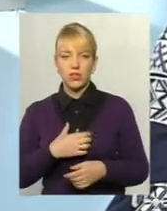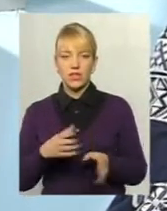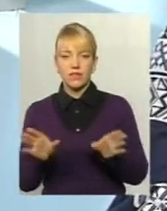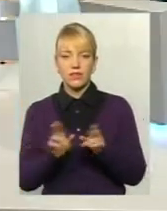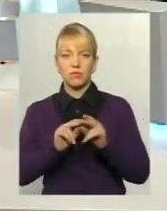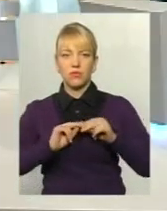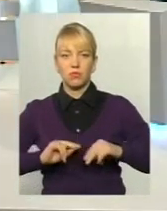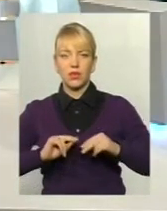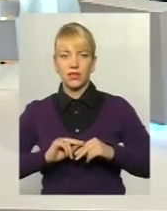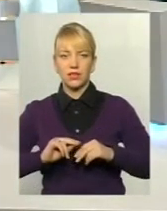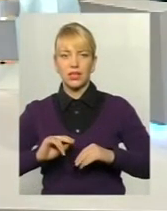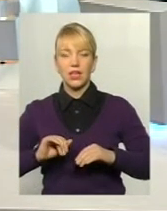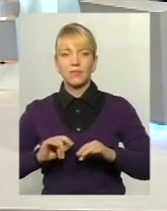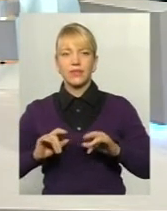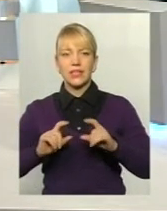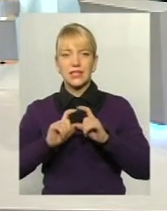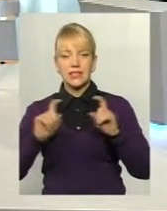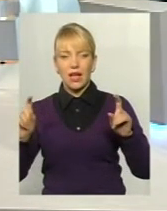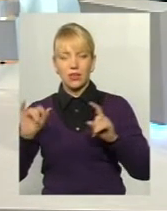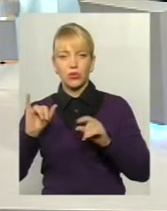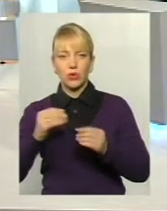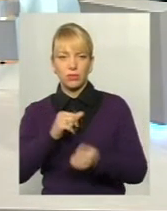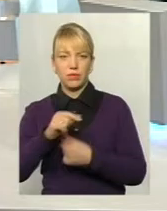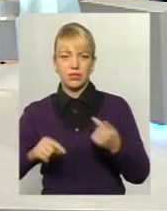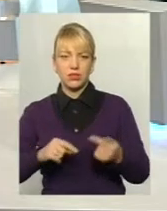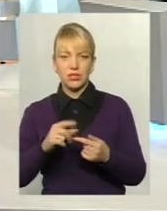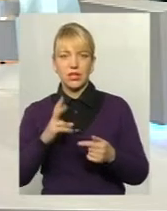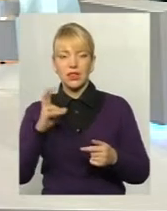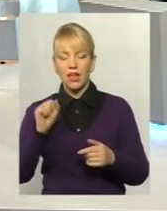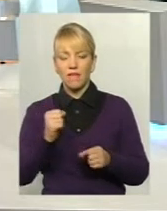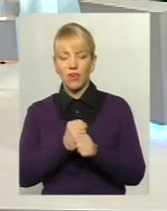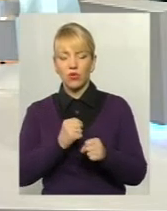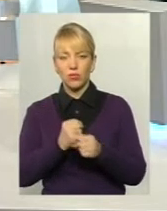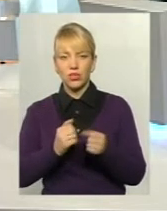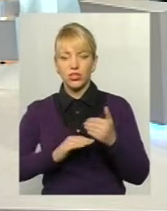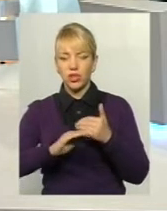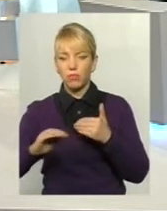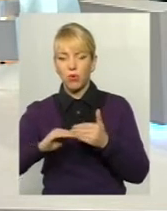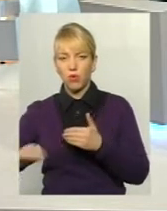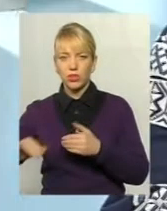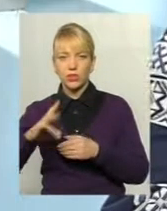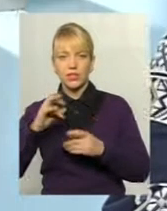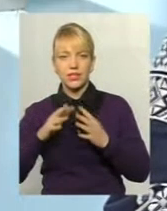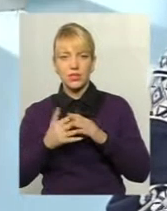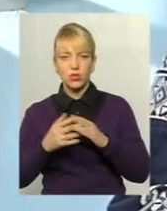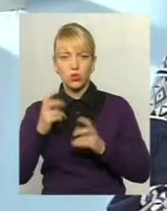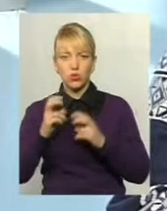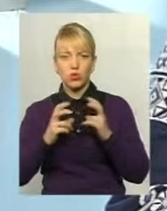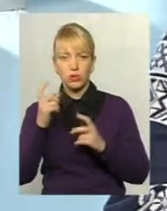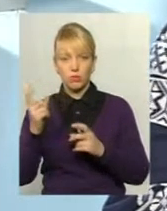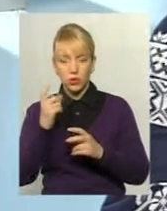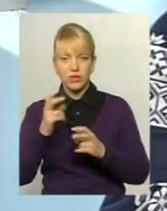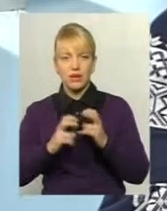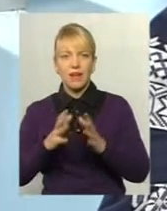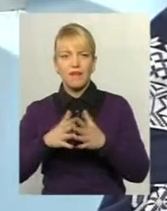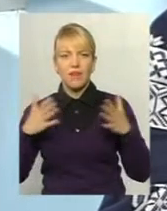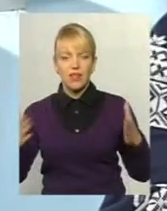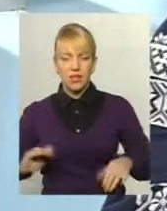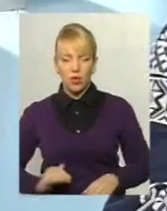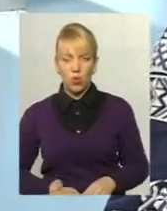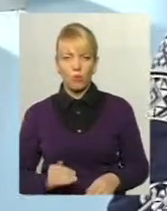співпраця закладу і бізнесу. Тому що суто на виробничих площах, на сільськогосподарських підприємствах, великих компаній,